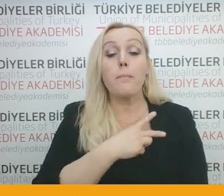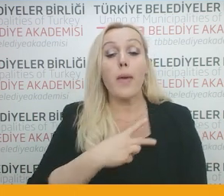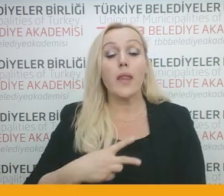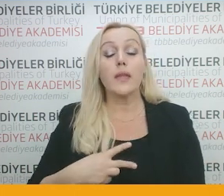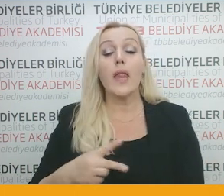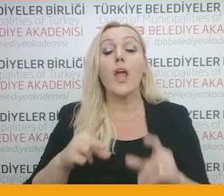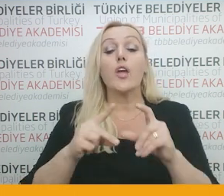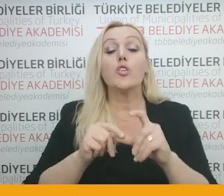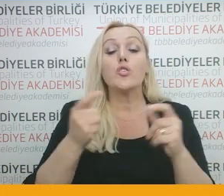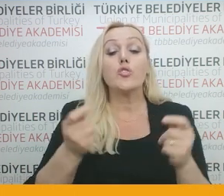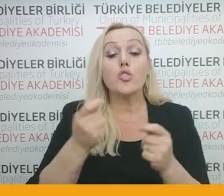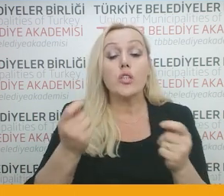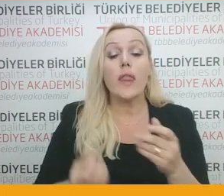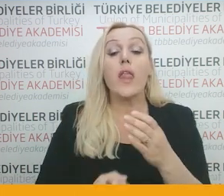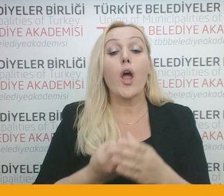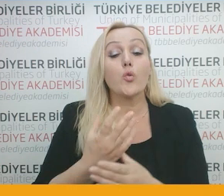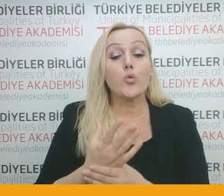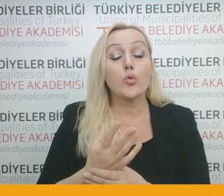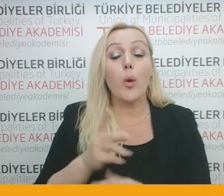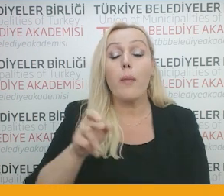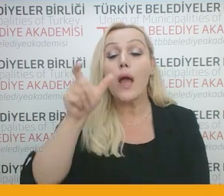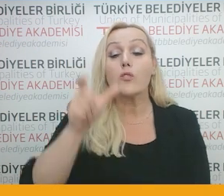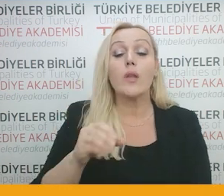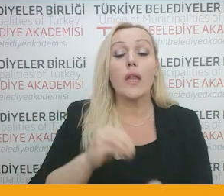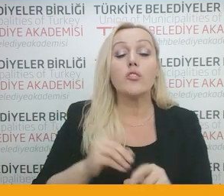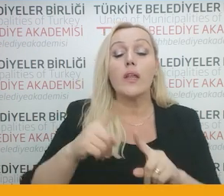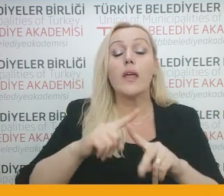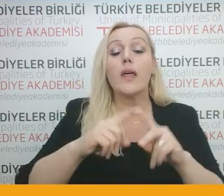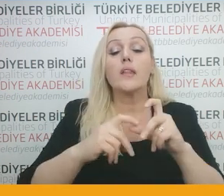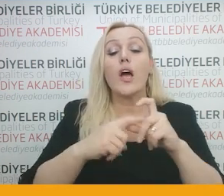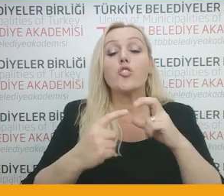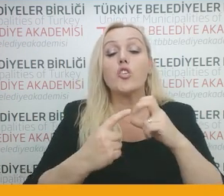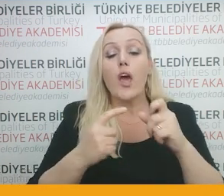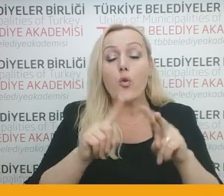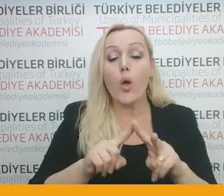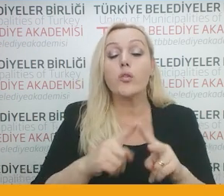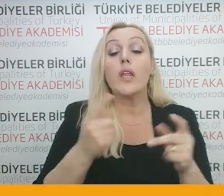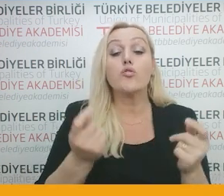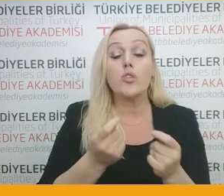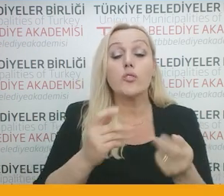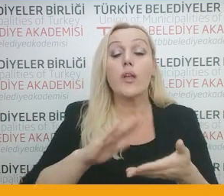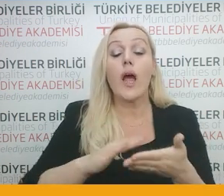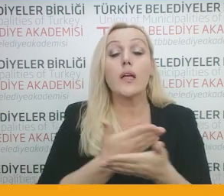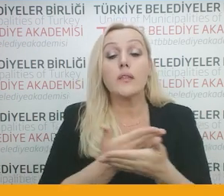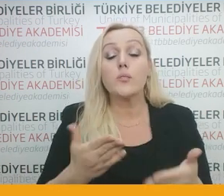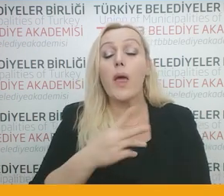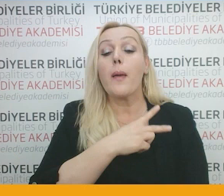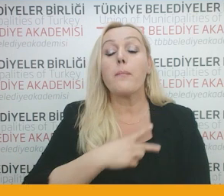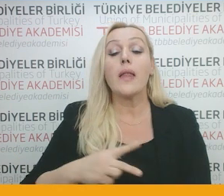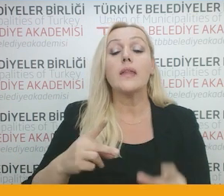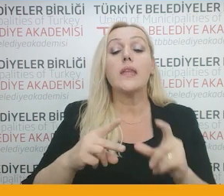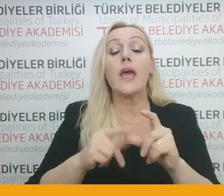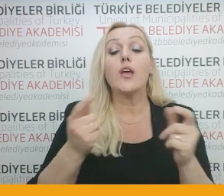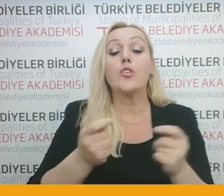belediyelerimizde şirketler kurduk. Personel şirketleri, taşeron şirketlerinde çalışan arkadaşlarımızı belediye şirketlerine